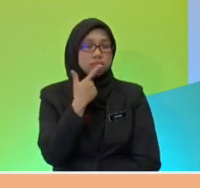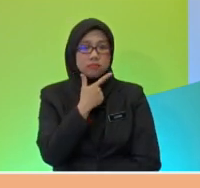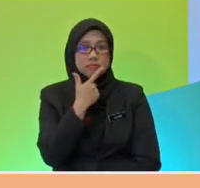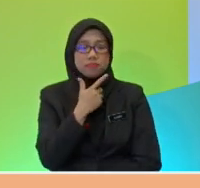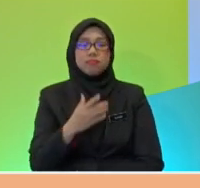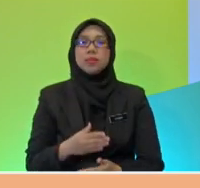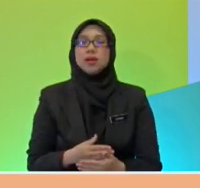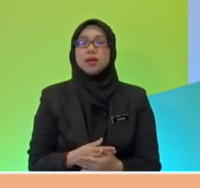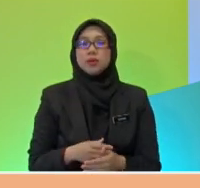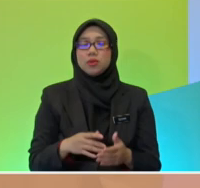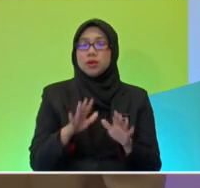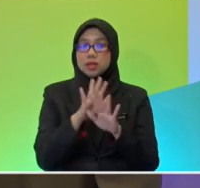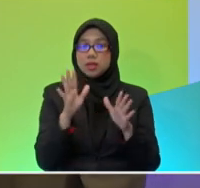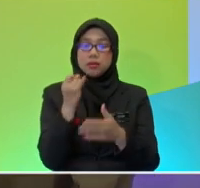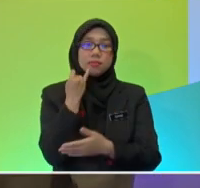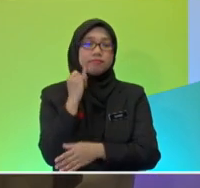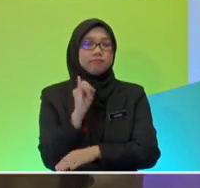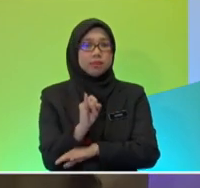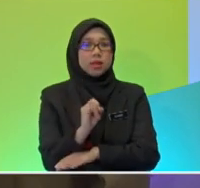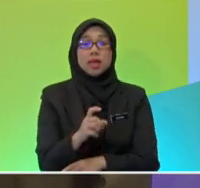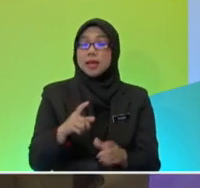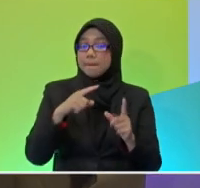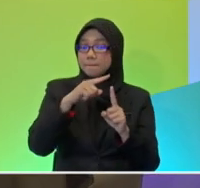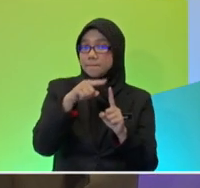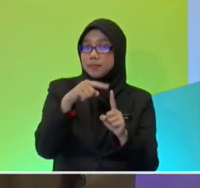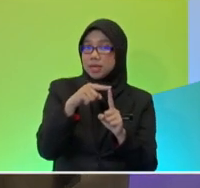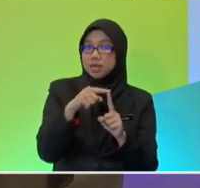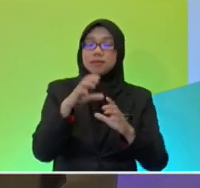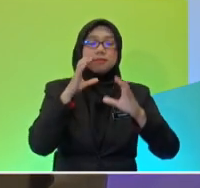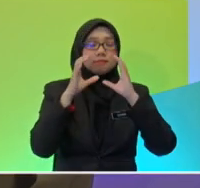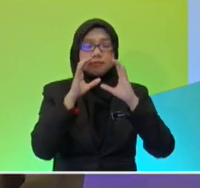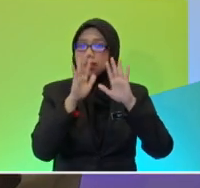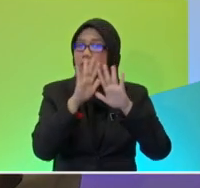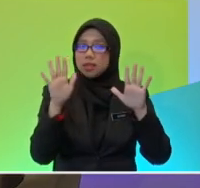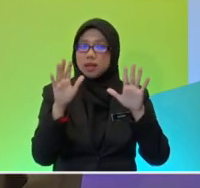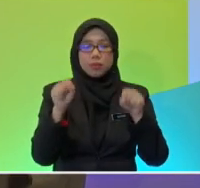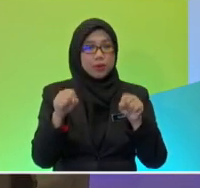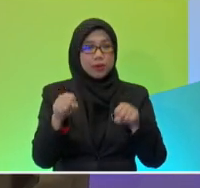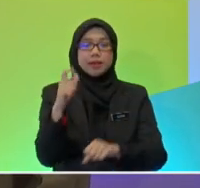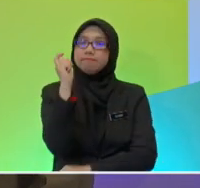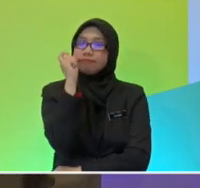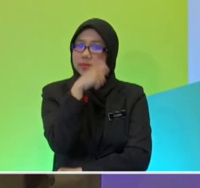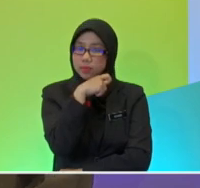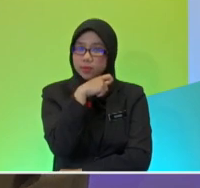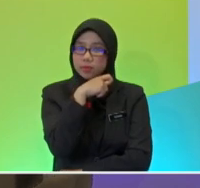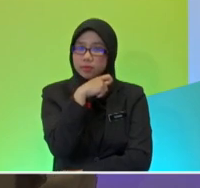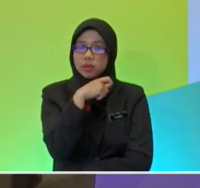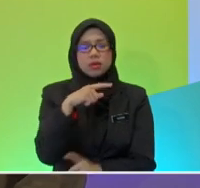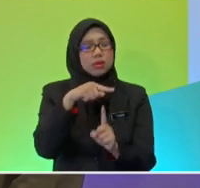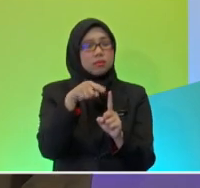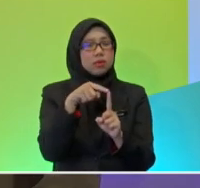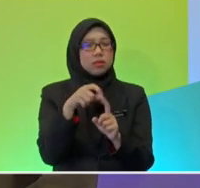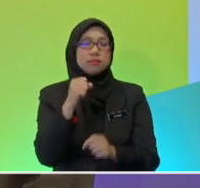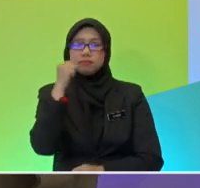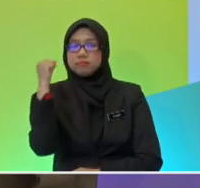apabila kita bercakap tidak boleh menipu bercakap bila kita selalu sangat menipu